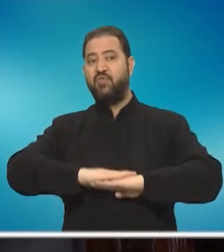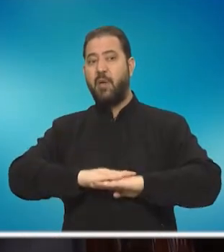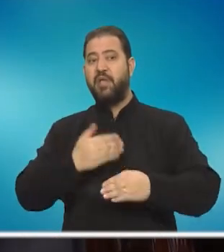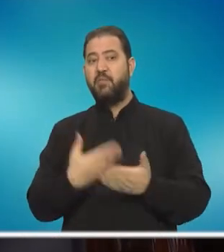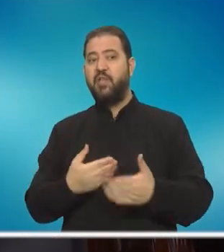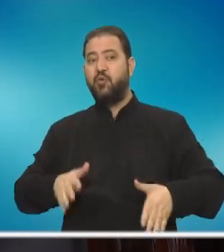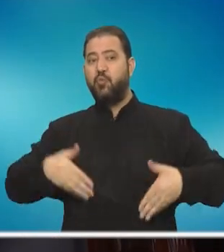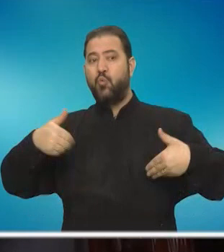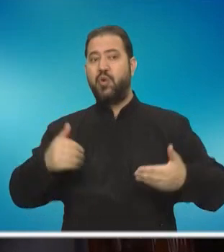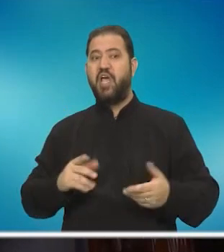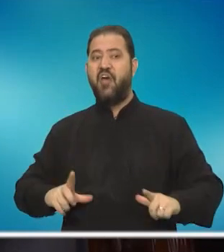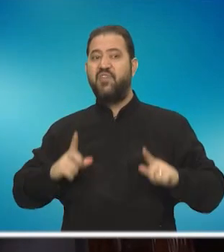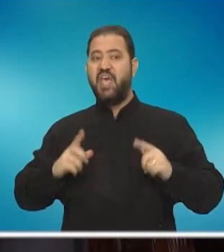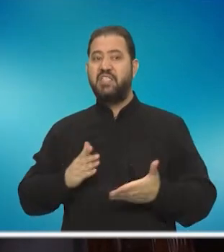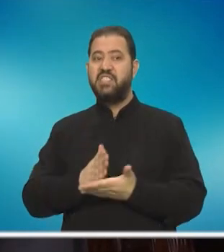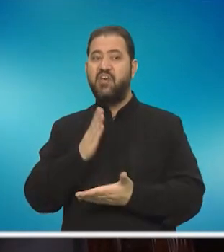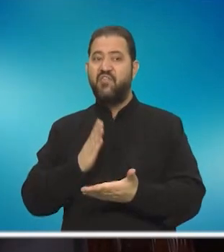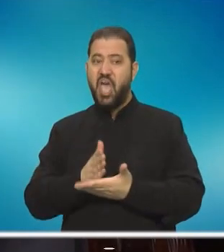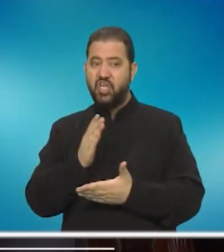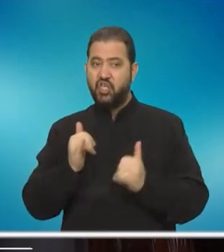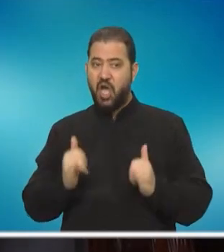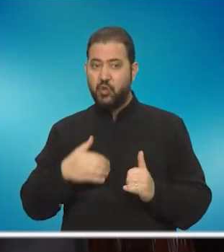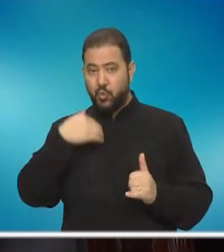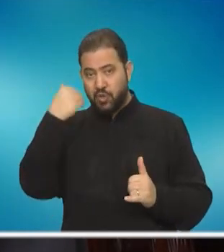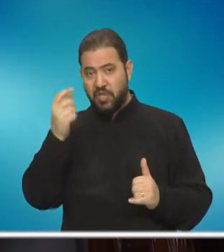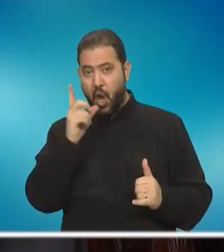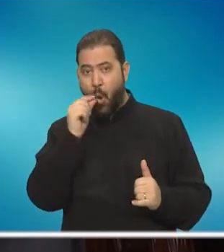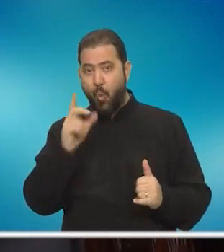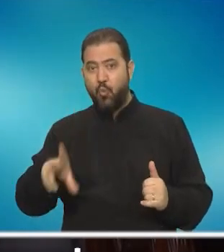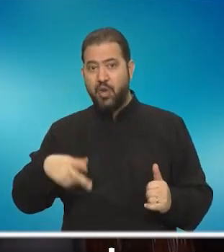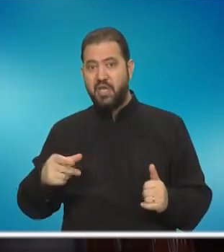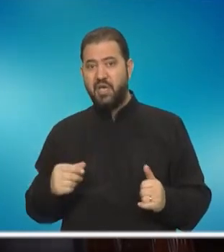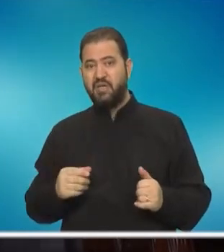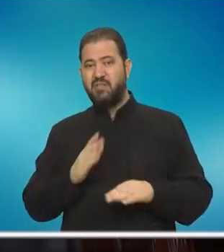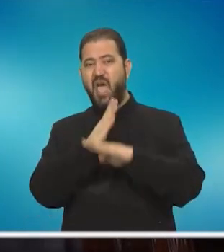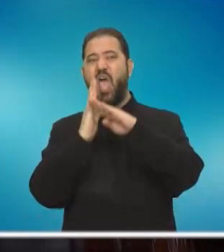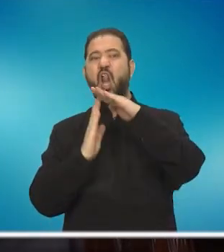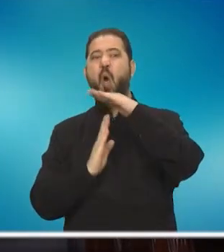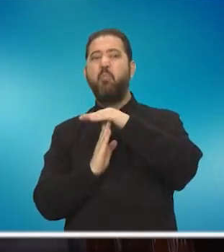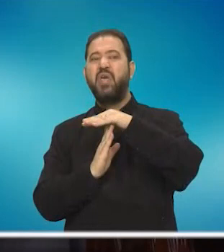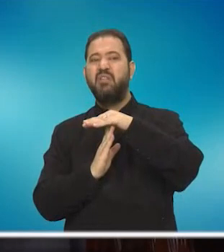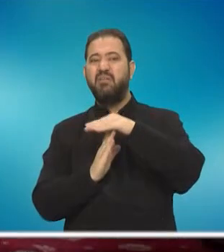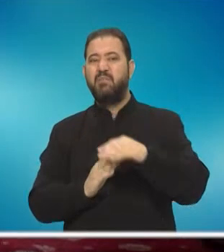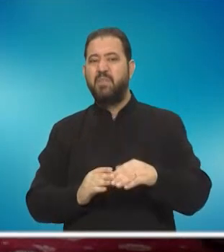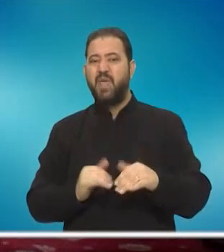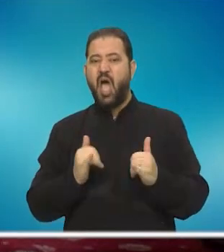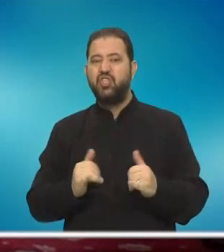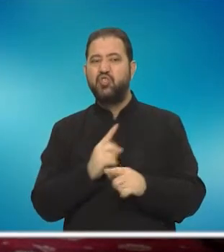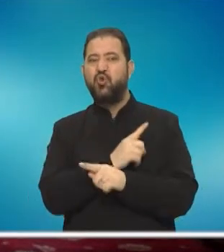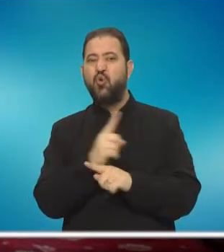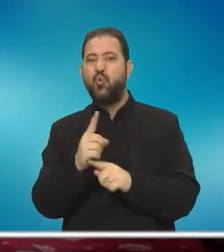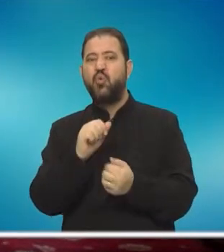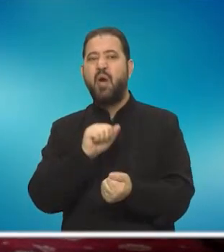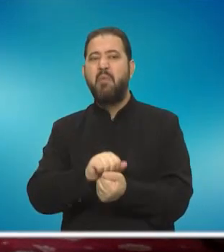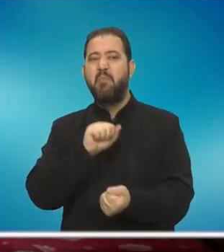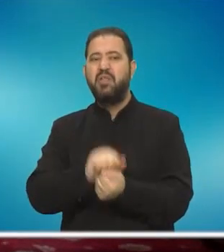bucuria veșnică. Ori atunci când omul este robit materiei,